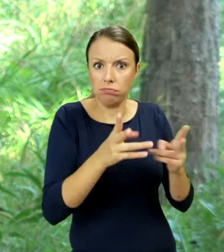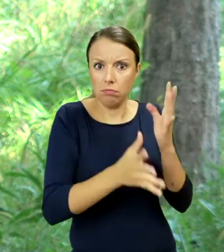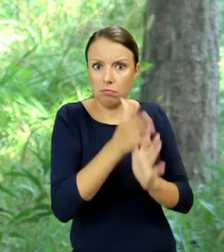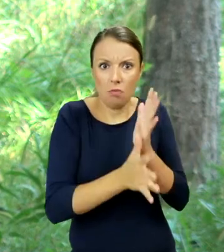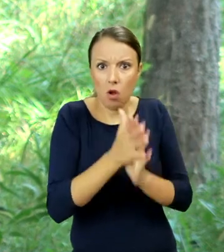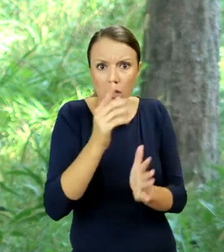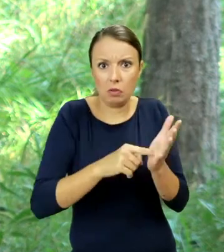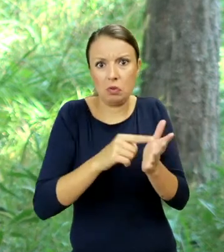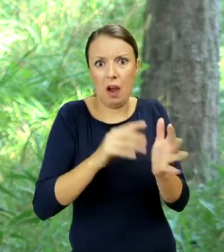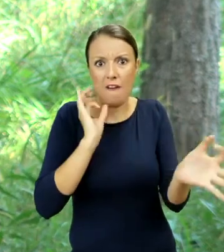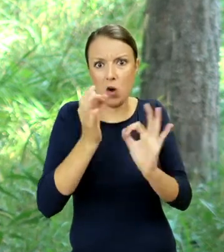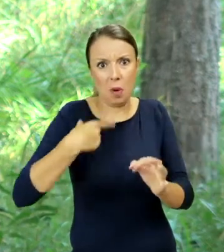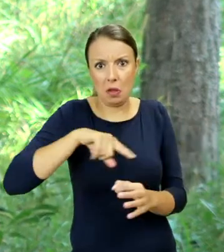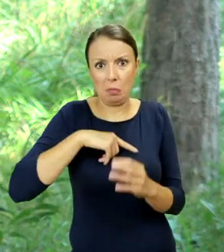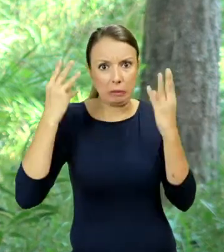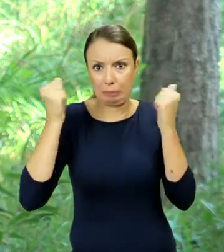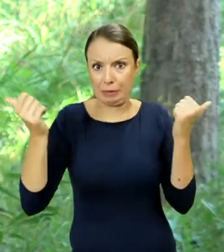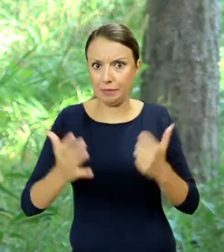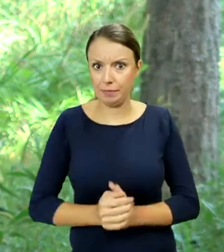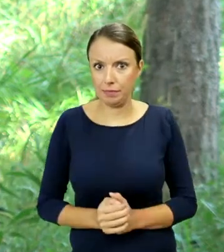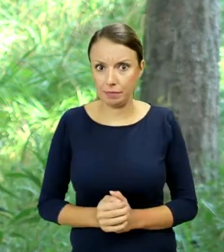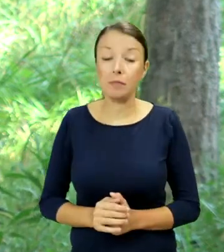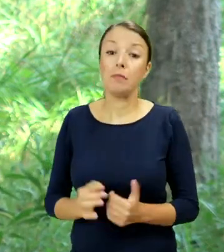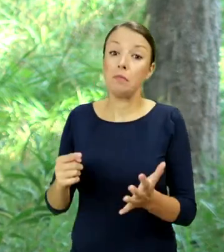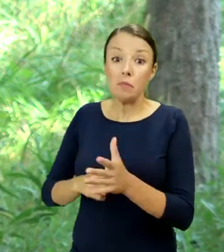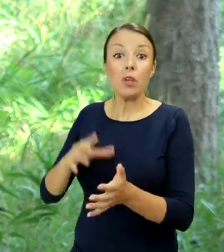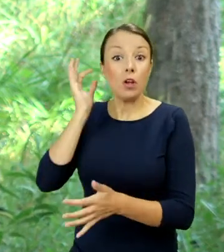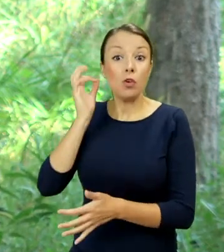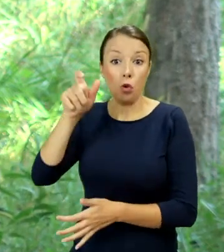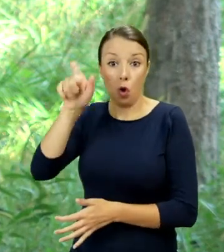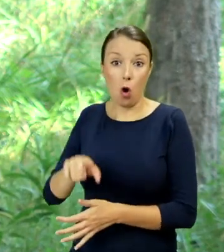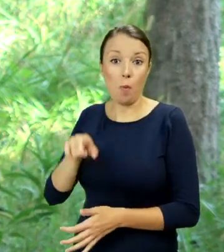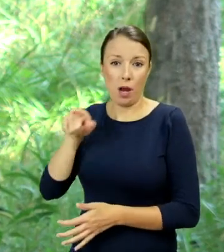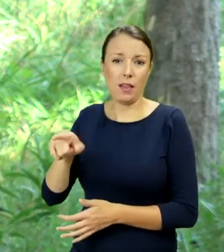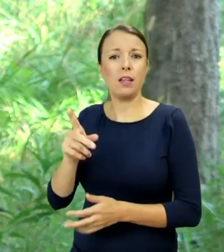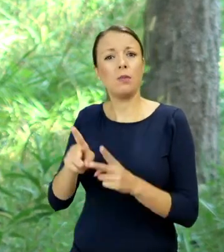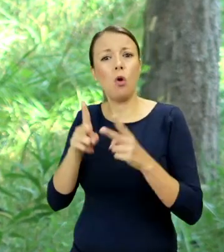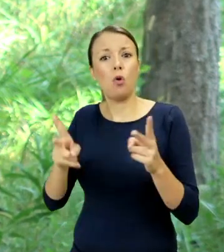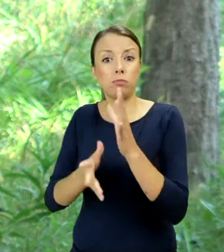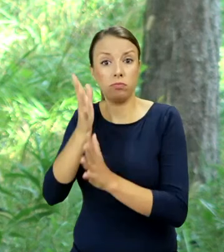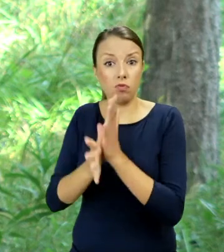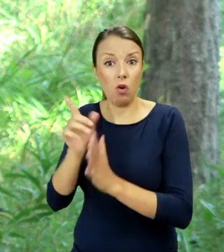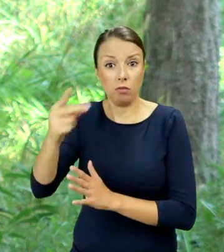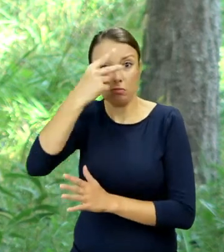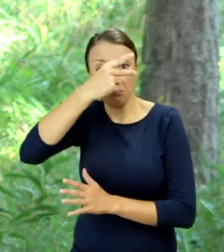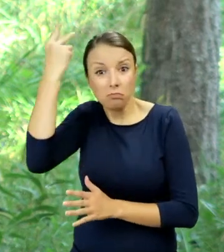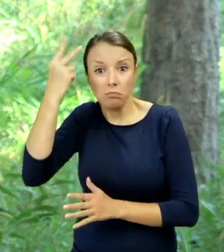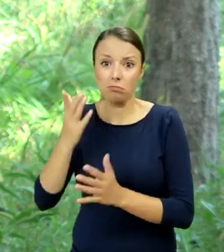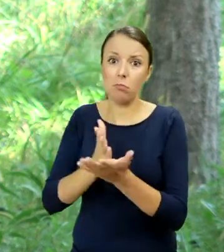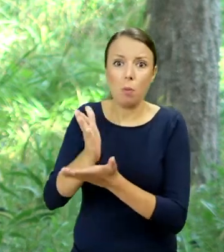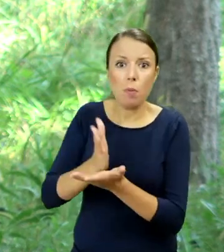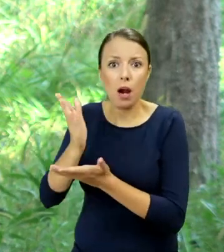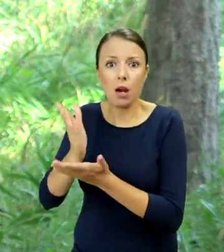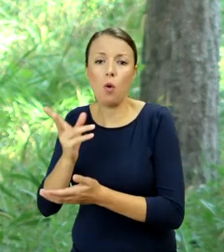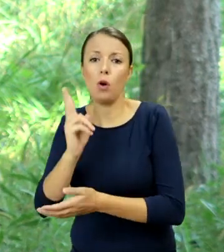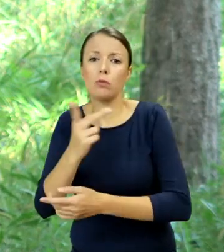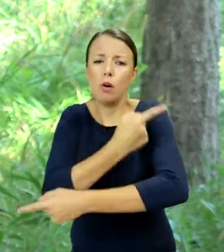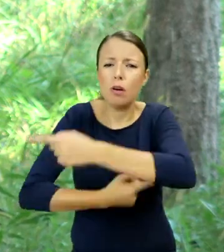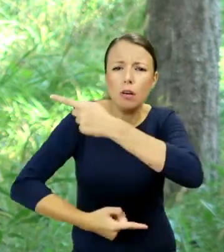świadczyły bezcenną pomoc i opiekę rannym, ale też przy okazji bardzo